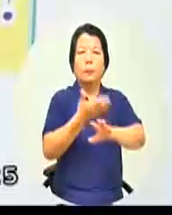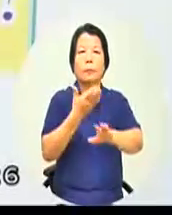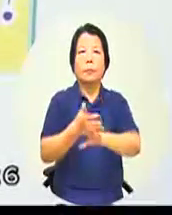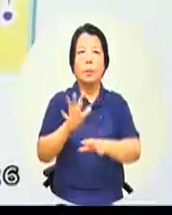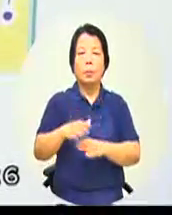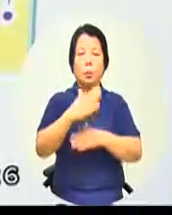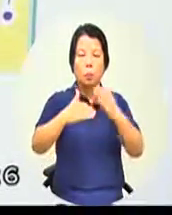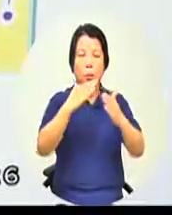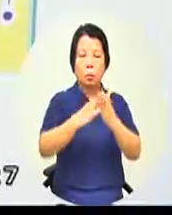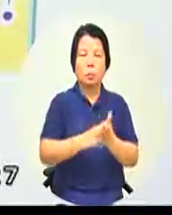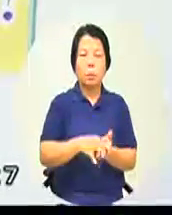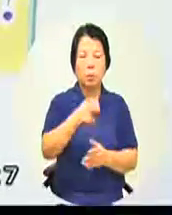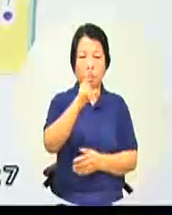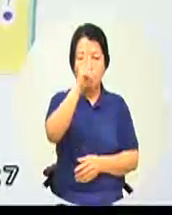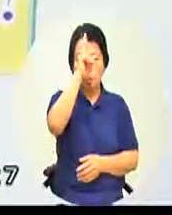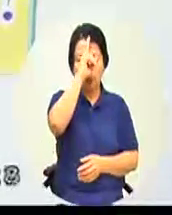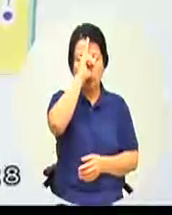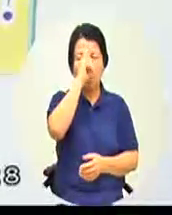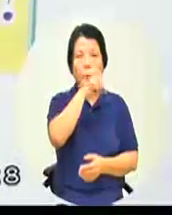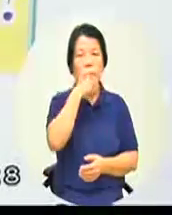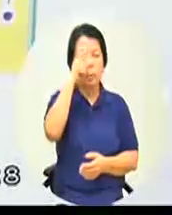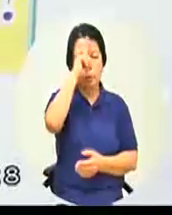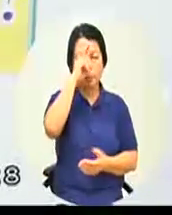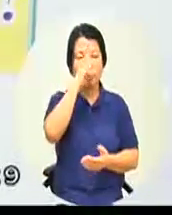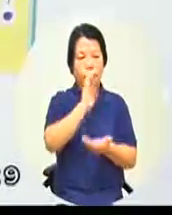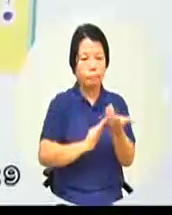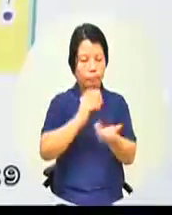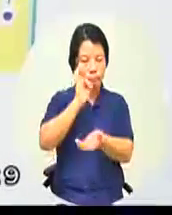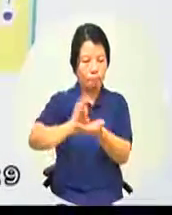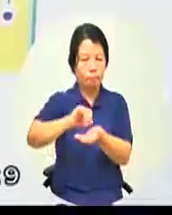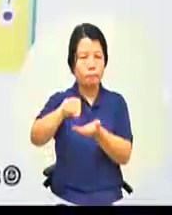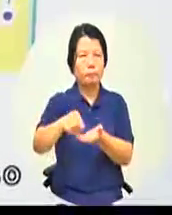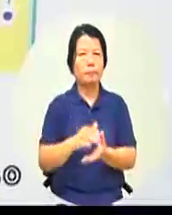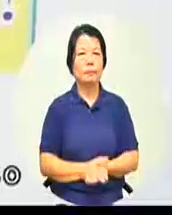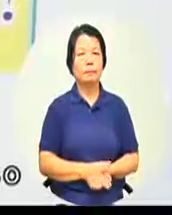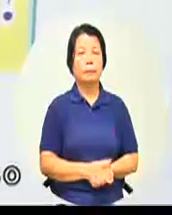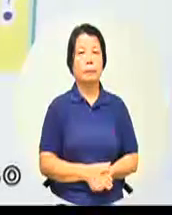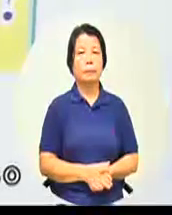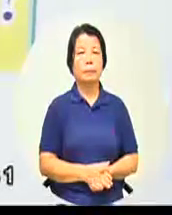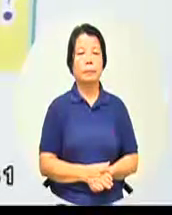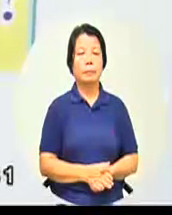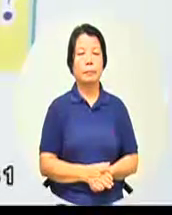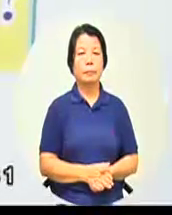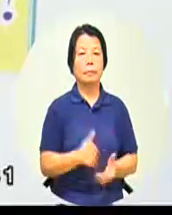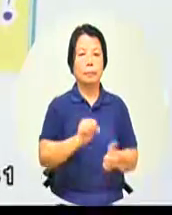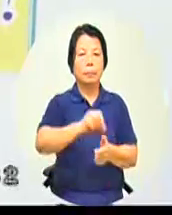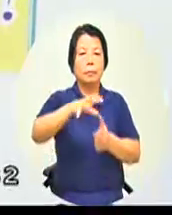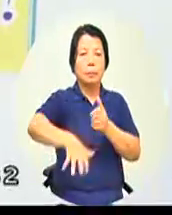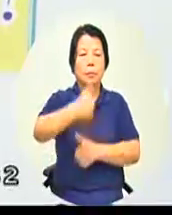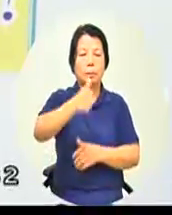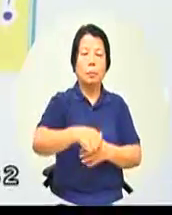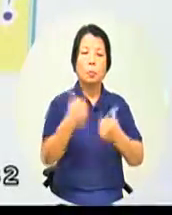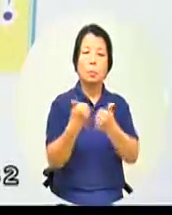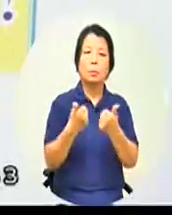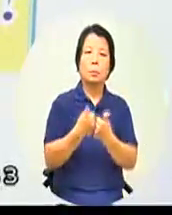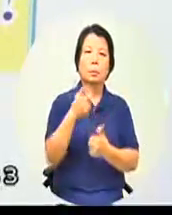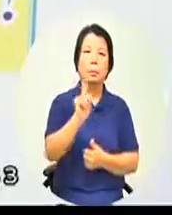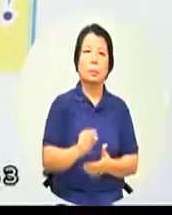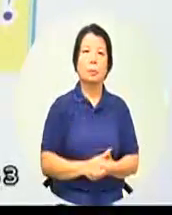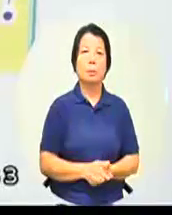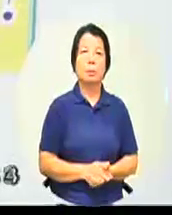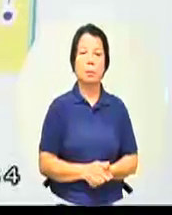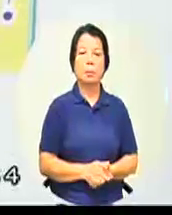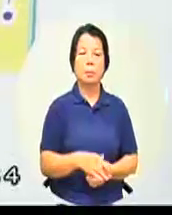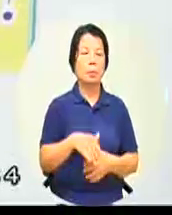餐。来，副局长，恁咧开会开啥？啊，恁咪开